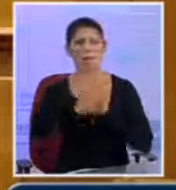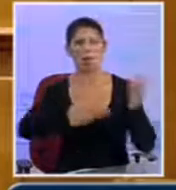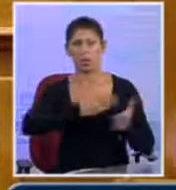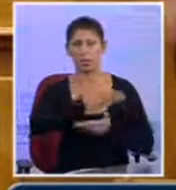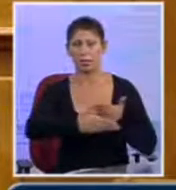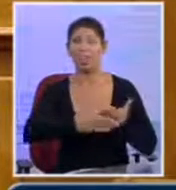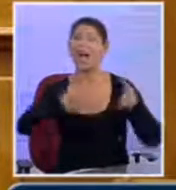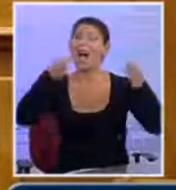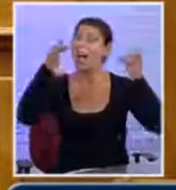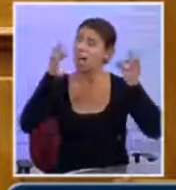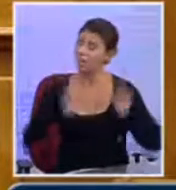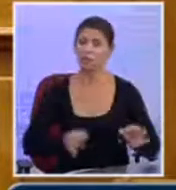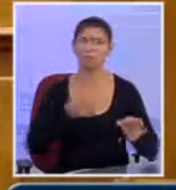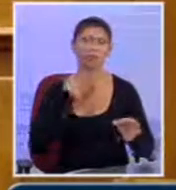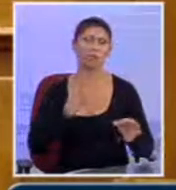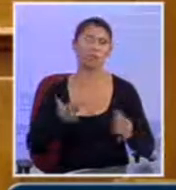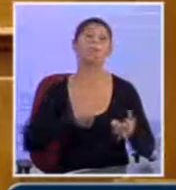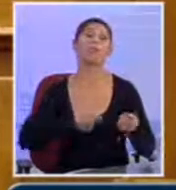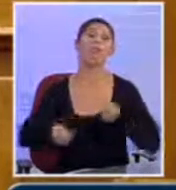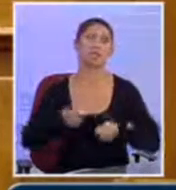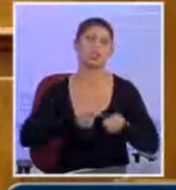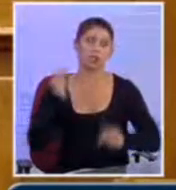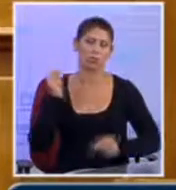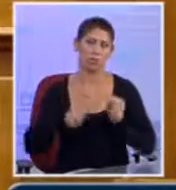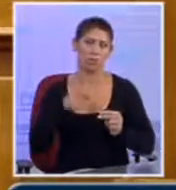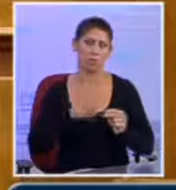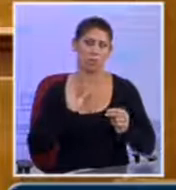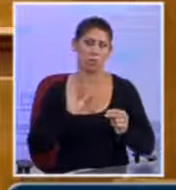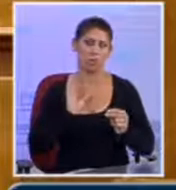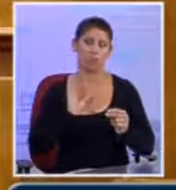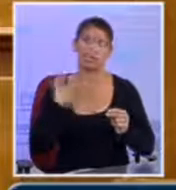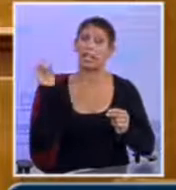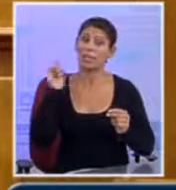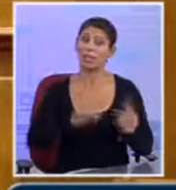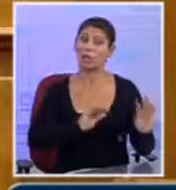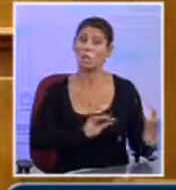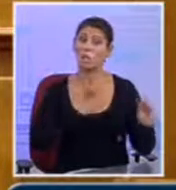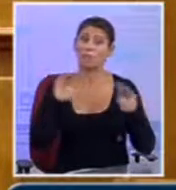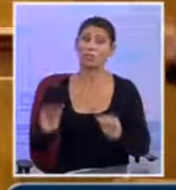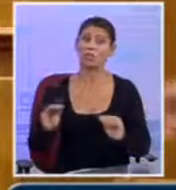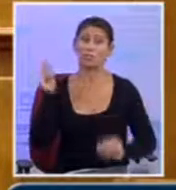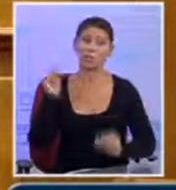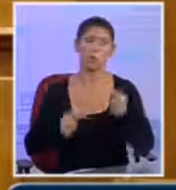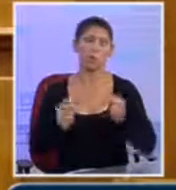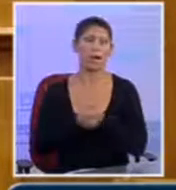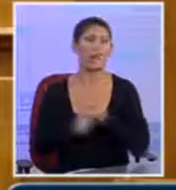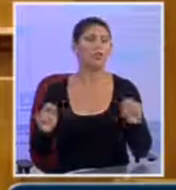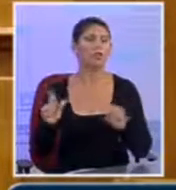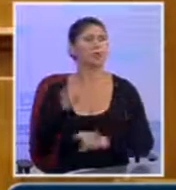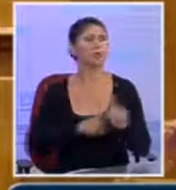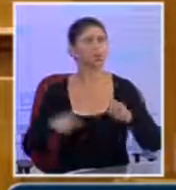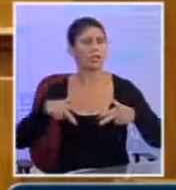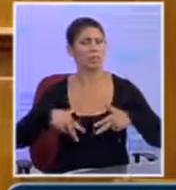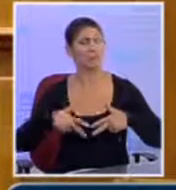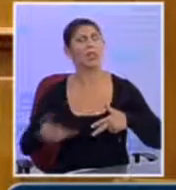ανακεφαλαιοποίησεις ακριβώς επειδή δεν διαχειρίστηκαν το πρόβλημα αυτό. Και γι' αυτό μεταφέρθηκε το πρόβλημα, ανεξαρτήτως ποιος ήταν, κυβέρνηση